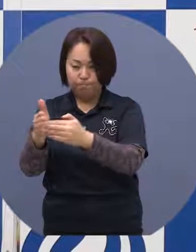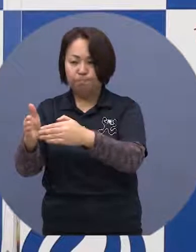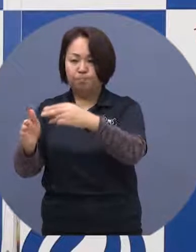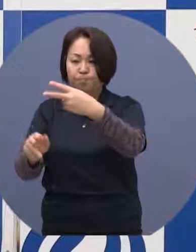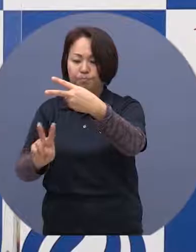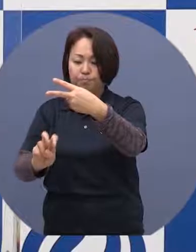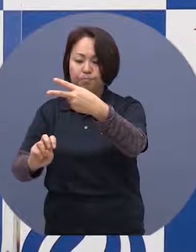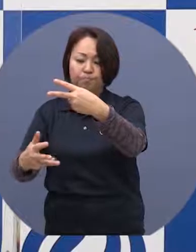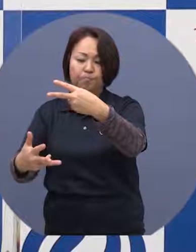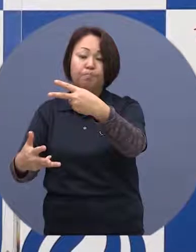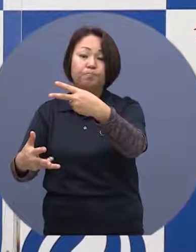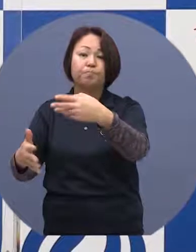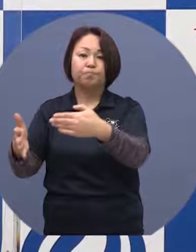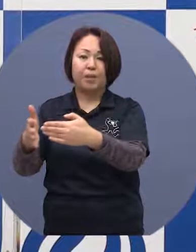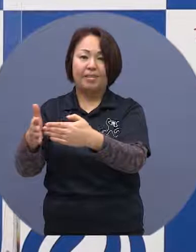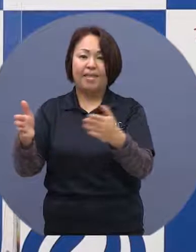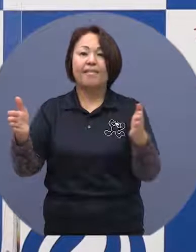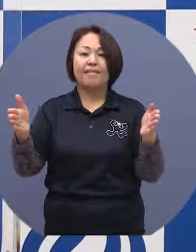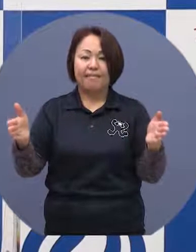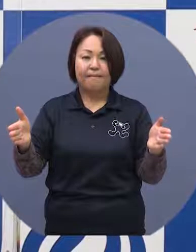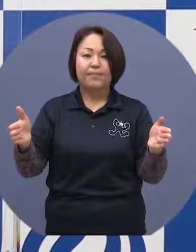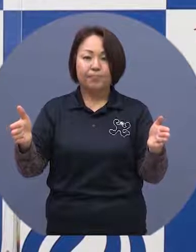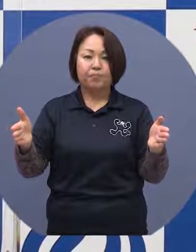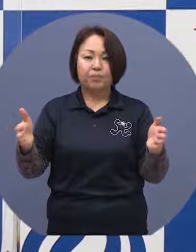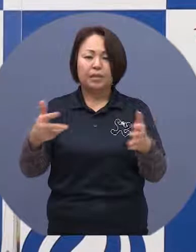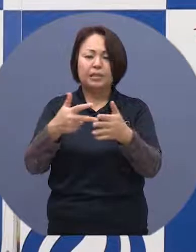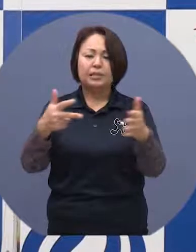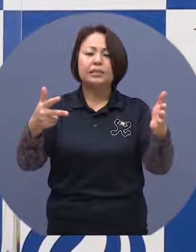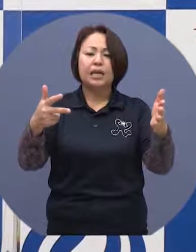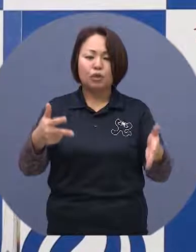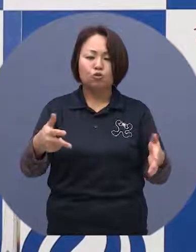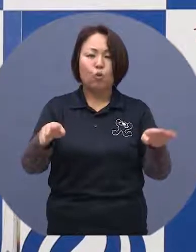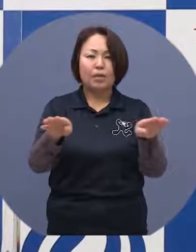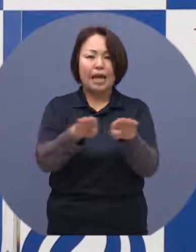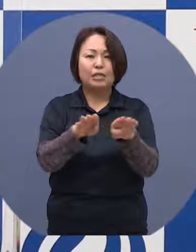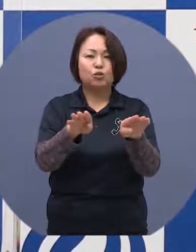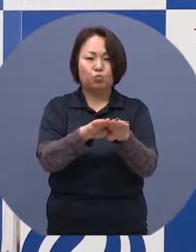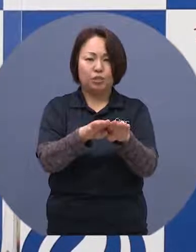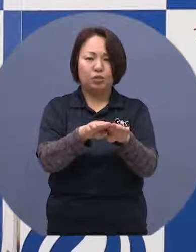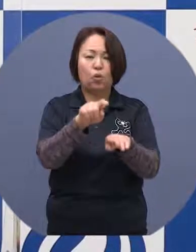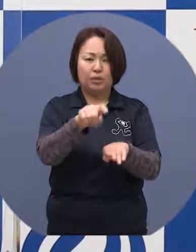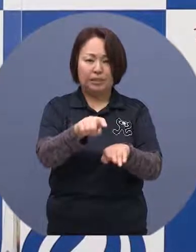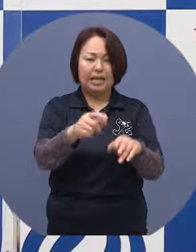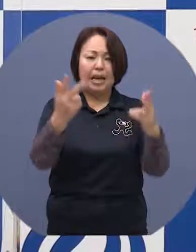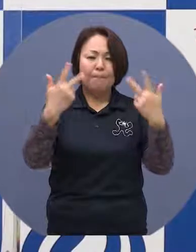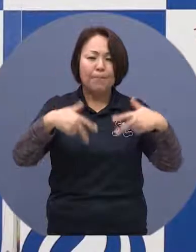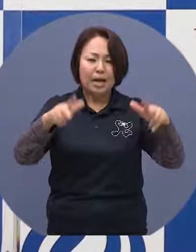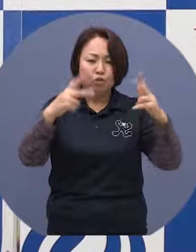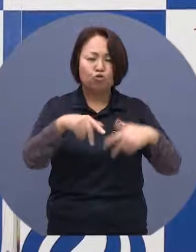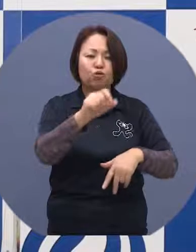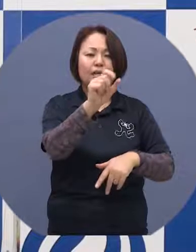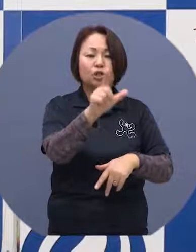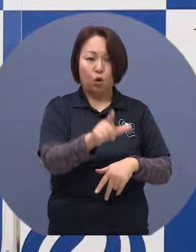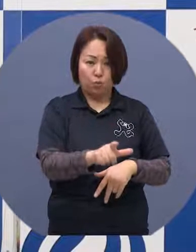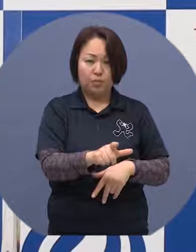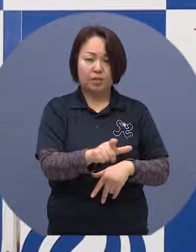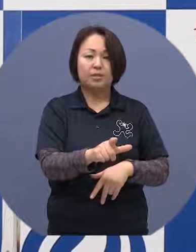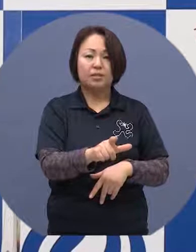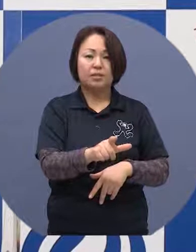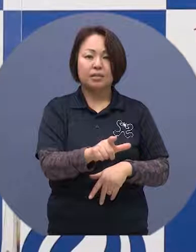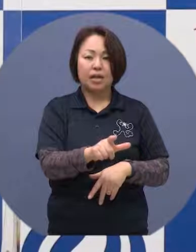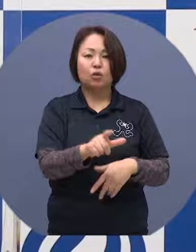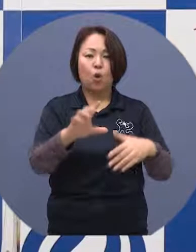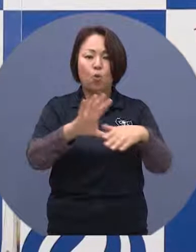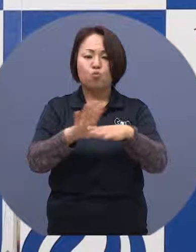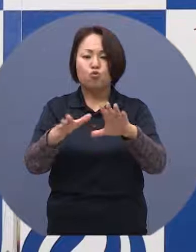をいたします縄の施設の休館便にあたります毎週月曜日それとおうその施設での